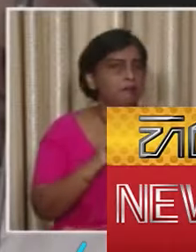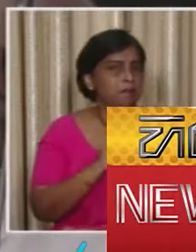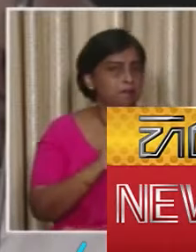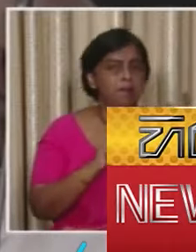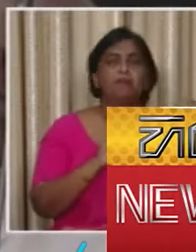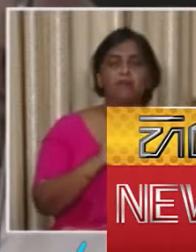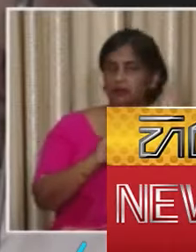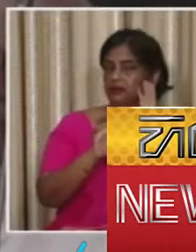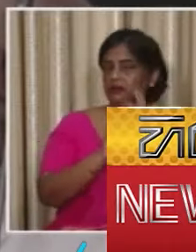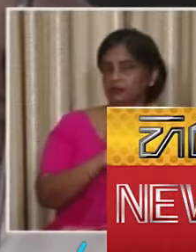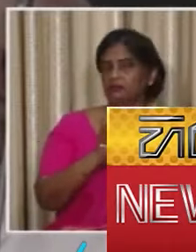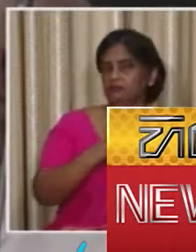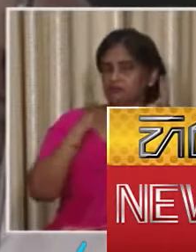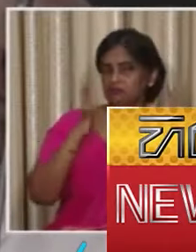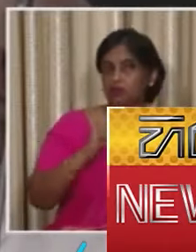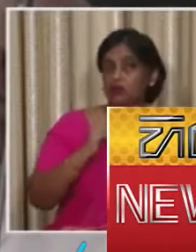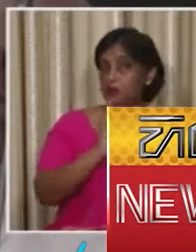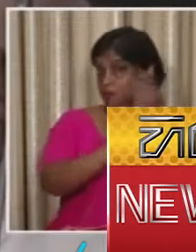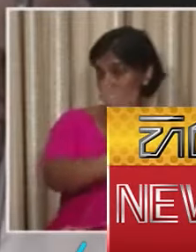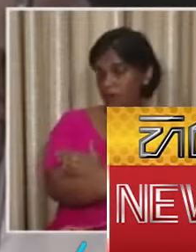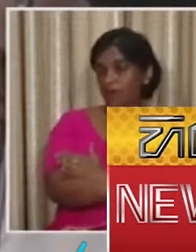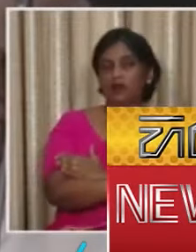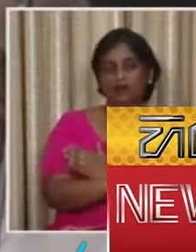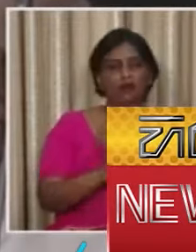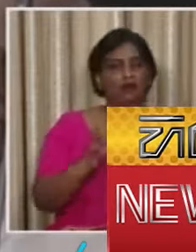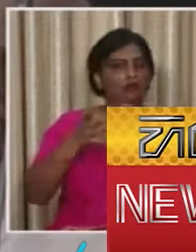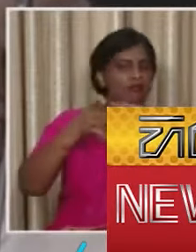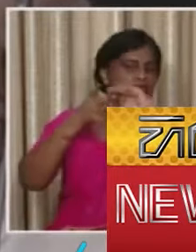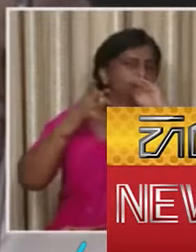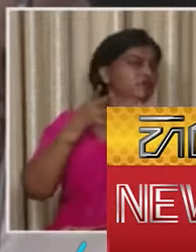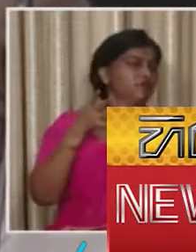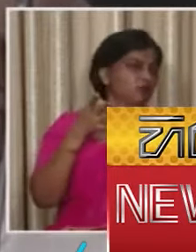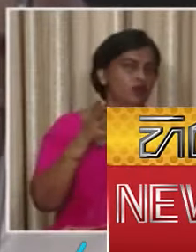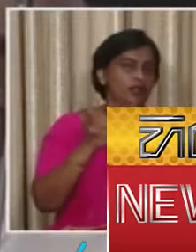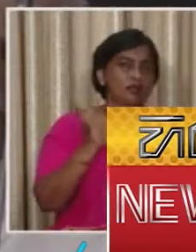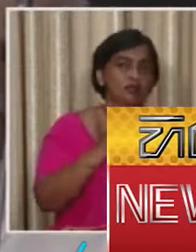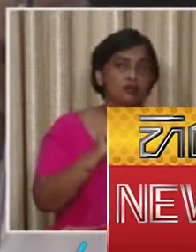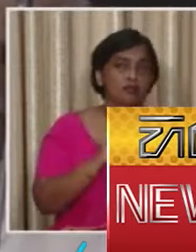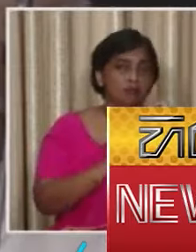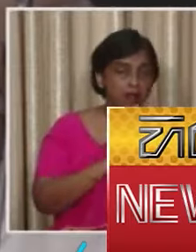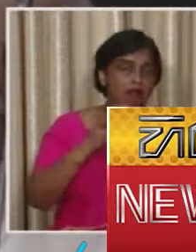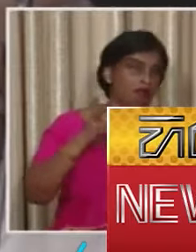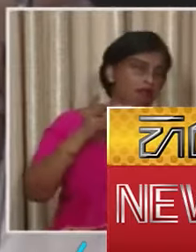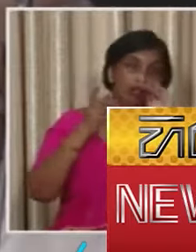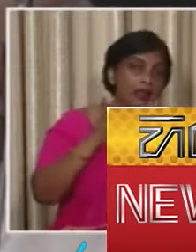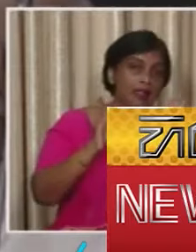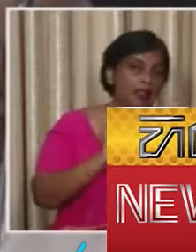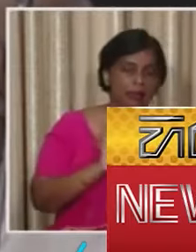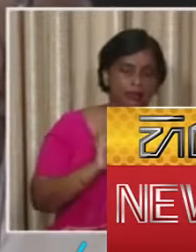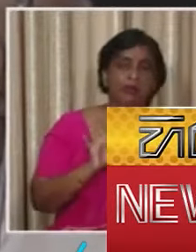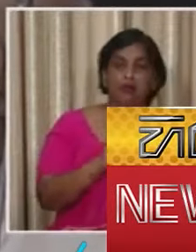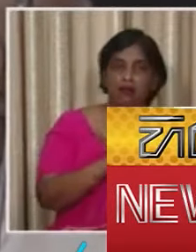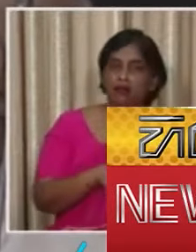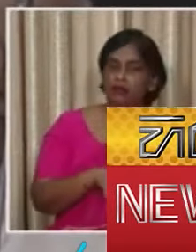බව ප්‍රකාශ කරන්න බොහෝ කාලයකට කලින්. අපි පහළ මට්ටමට වැටුනේ ණය ගෙවන්න බැරි වුණාට පස්සේ නෙවෙයි. එයින්